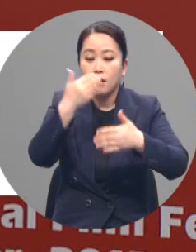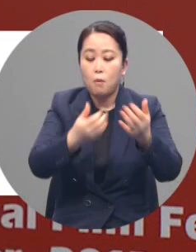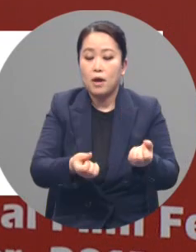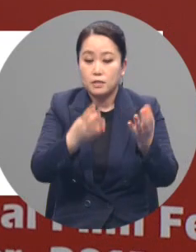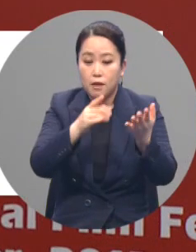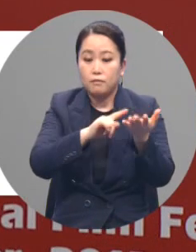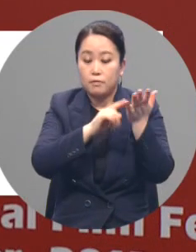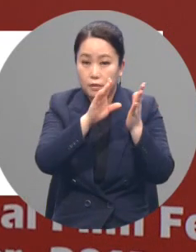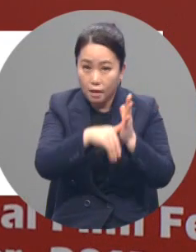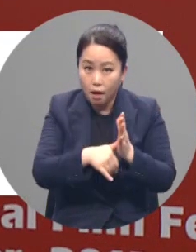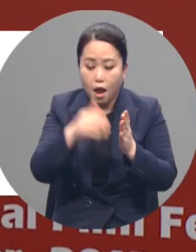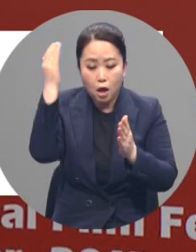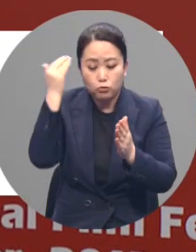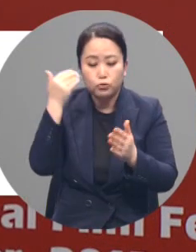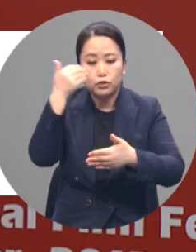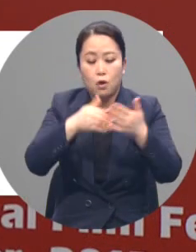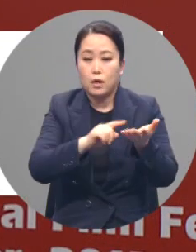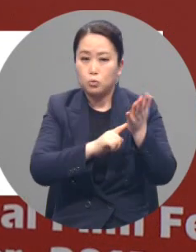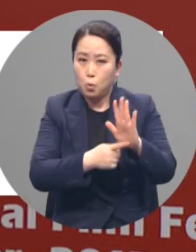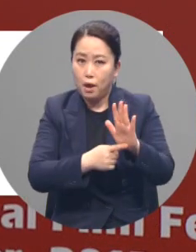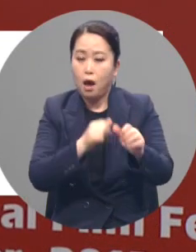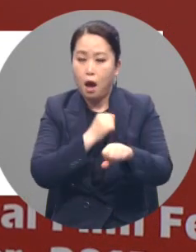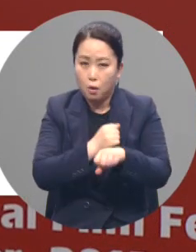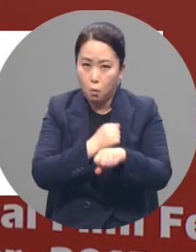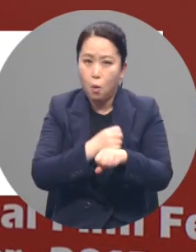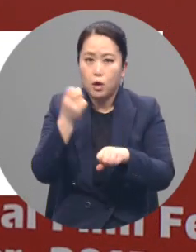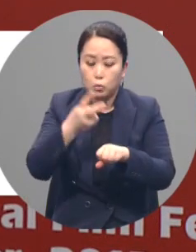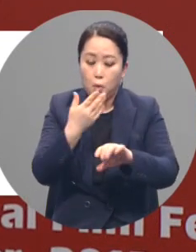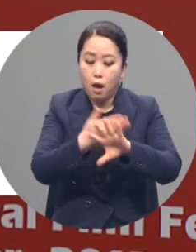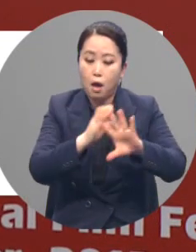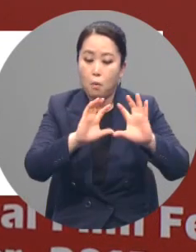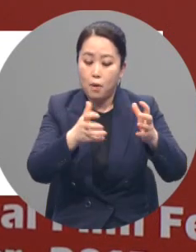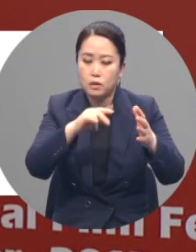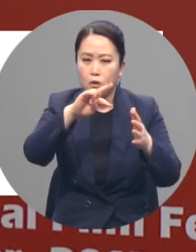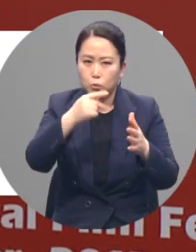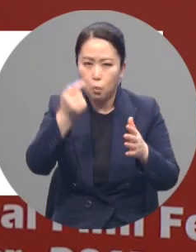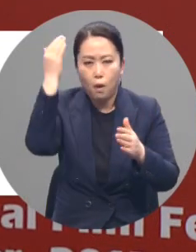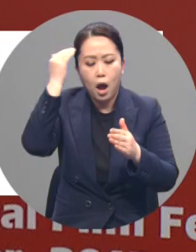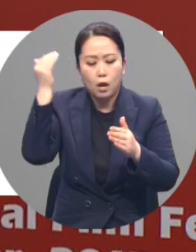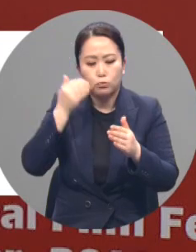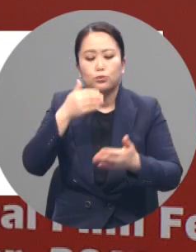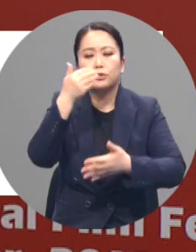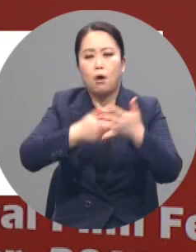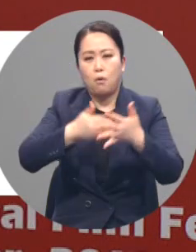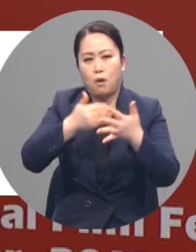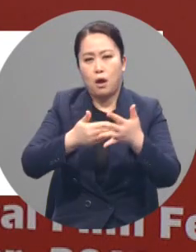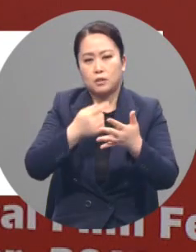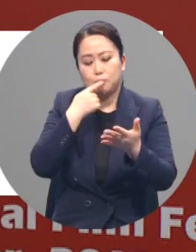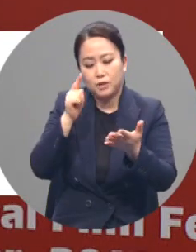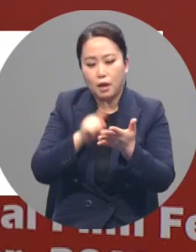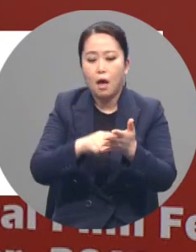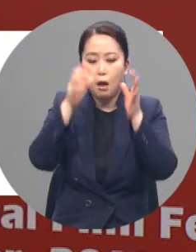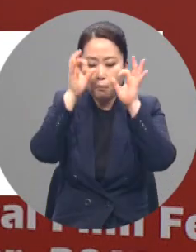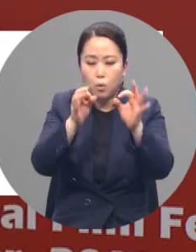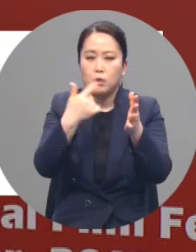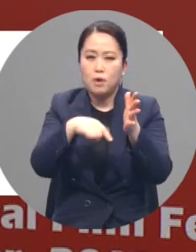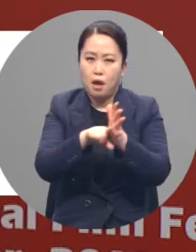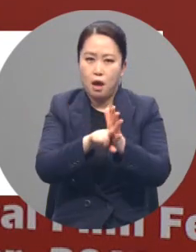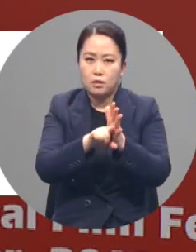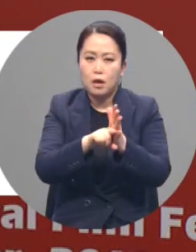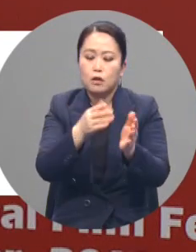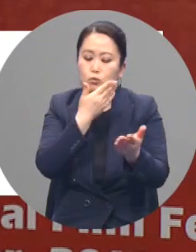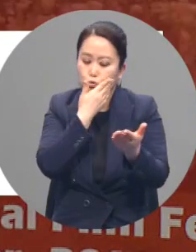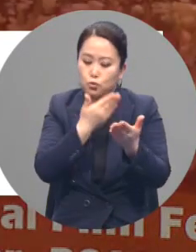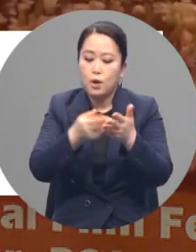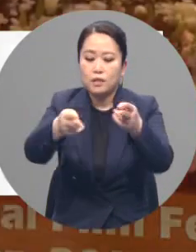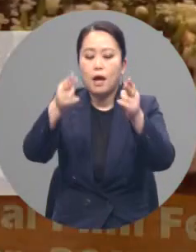그리고 해외에서 보다도 한국 영화에 쉽게 접근할 수 있도록 그런 가교 역할을 해야 되지 않나 그렇게